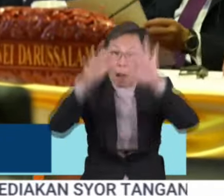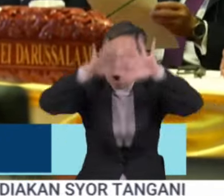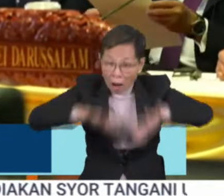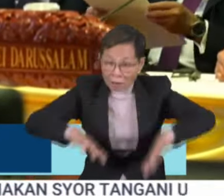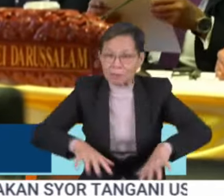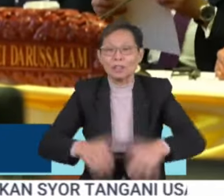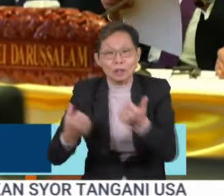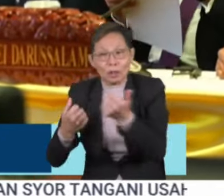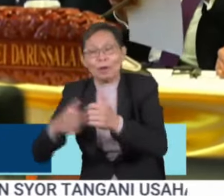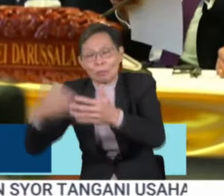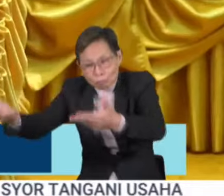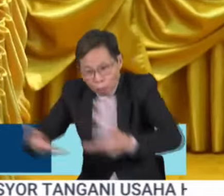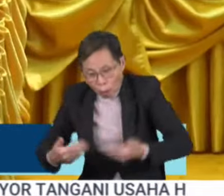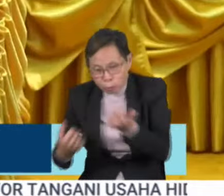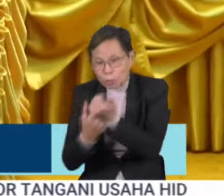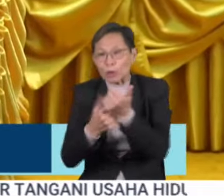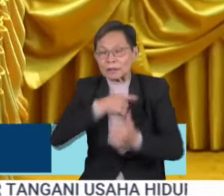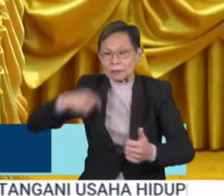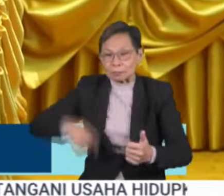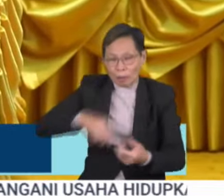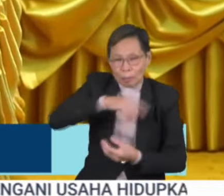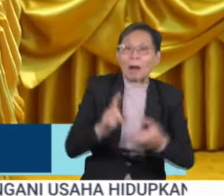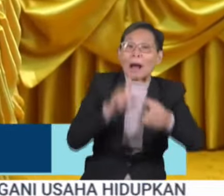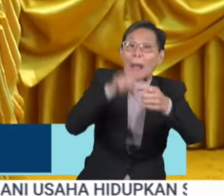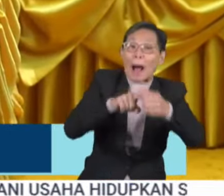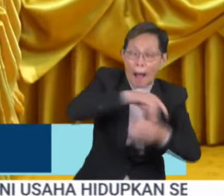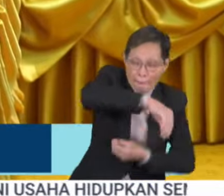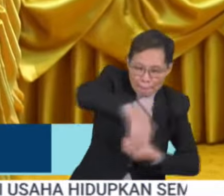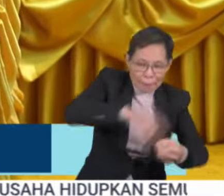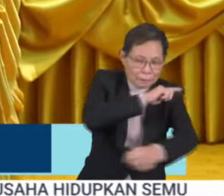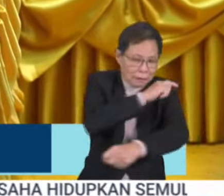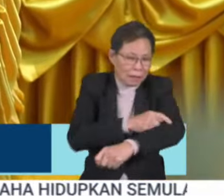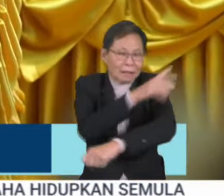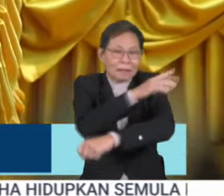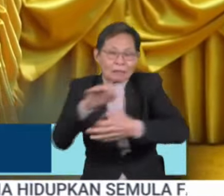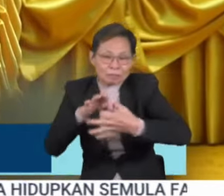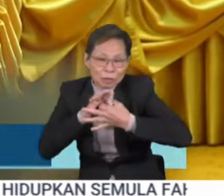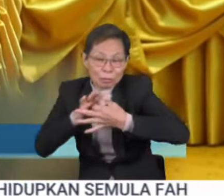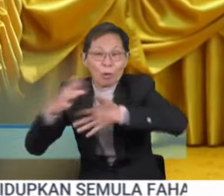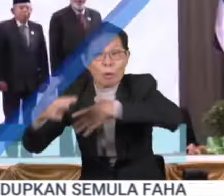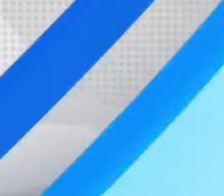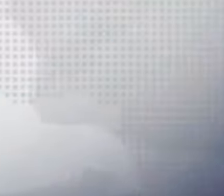mengalu-alukan sokongan China berkait peralihan tenaga dan kerjasama teknologi baharu.